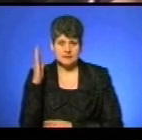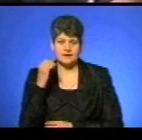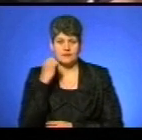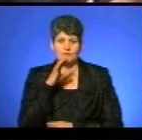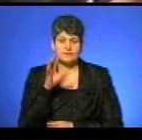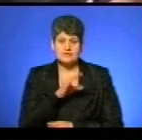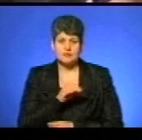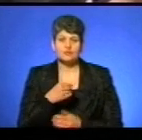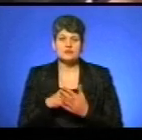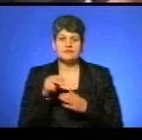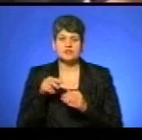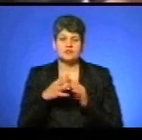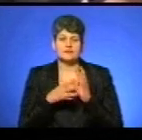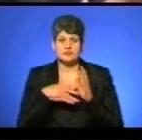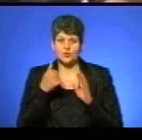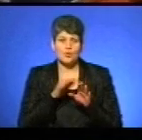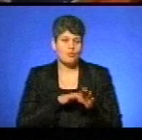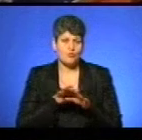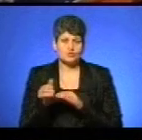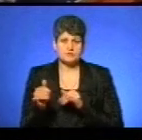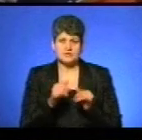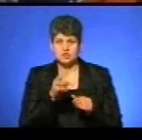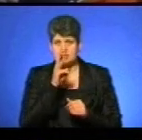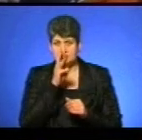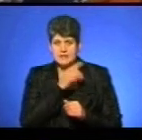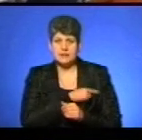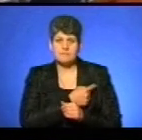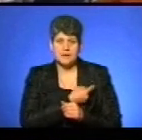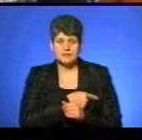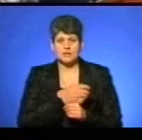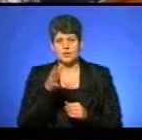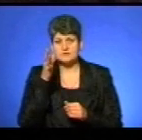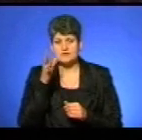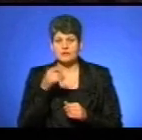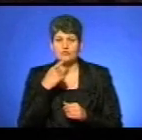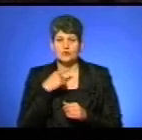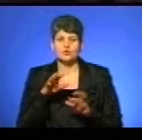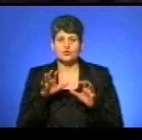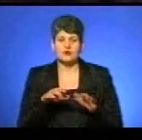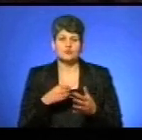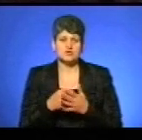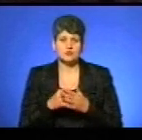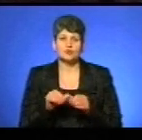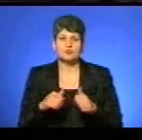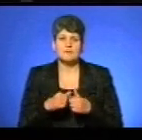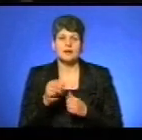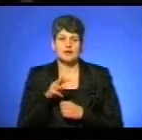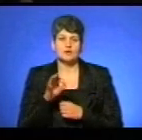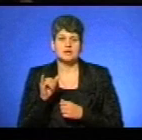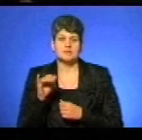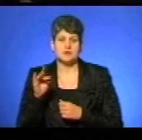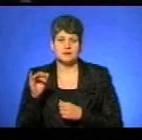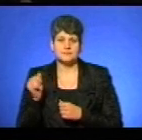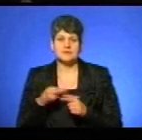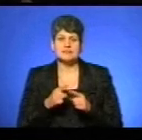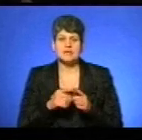Бюджет 2019 року повністю забезпечить зарплати для медиків та освітян, каже голова бюджетної комісії Михайло Ібрагімов. Це